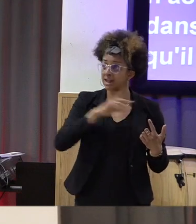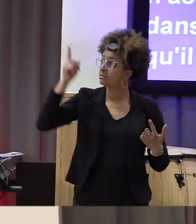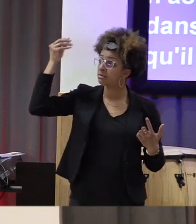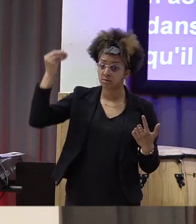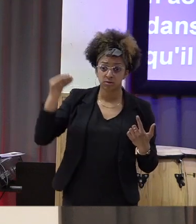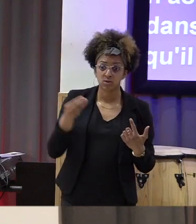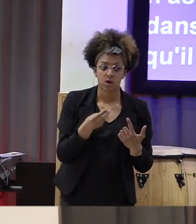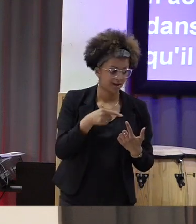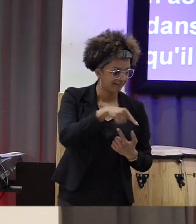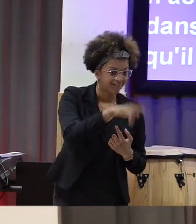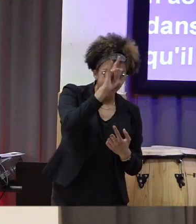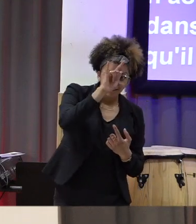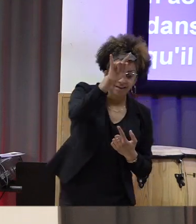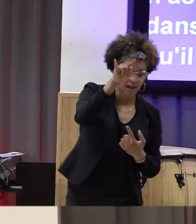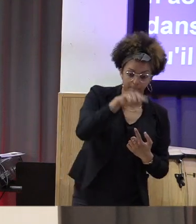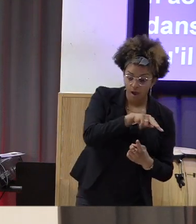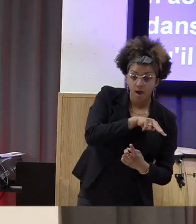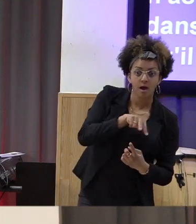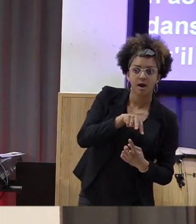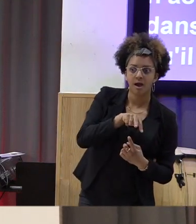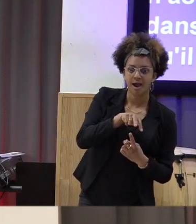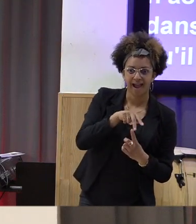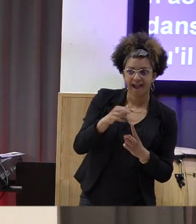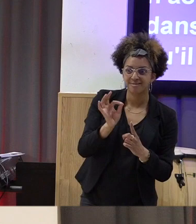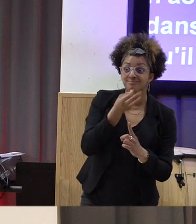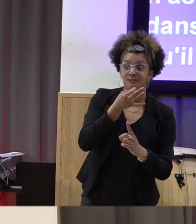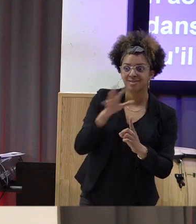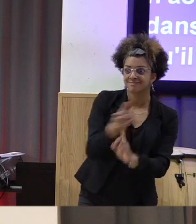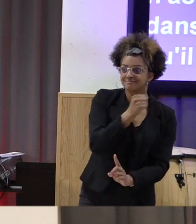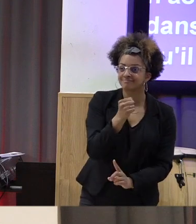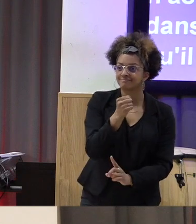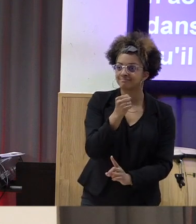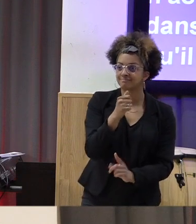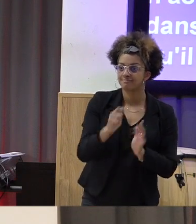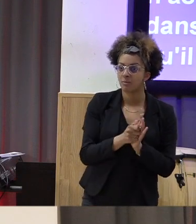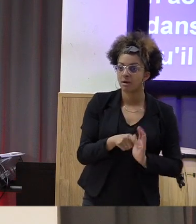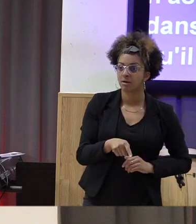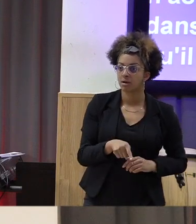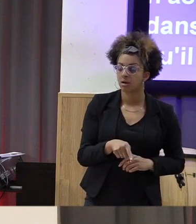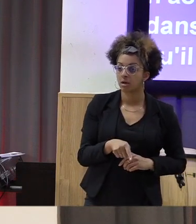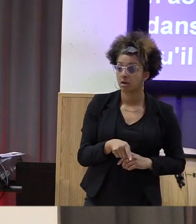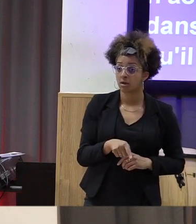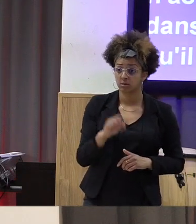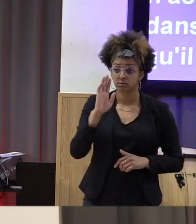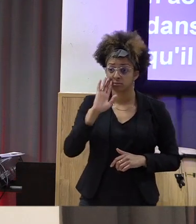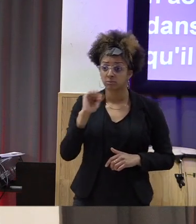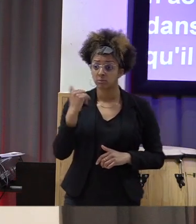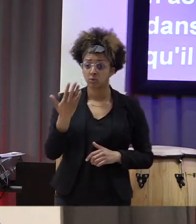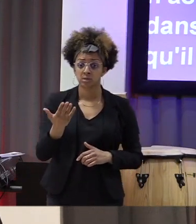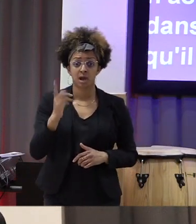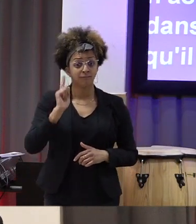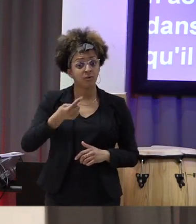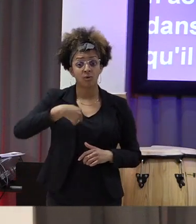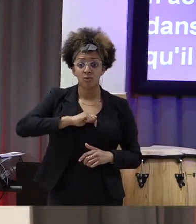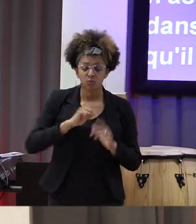que l'ennemi accomplit son œuvre néfaste. C'est pourquoi nous devons